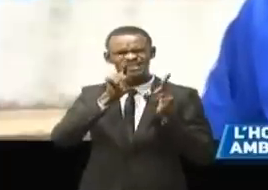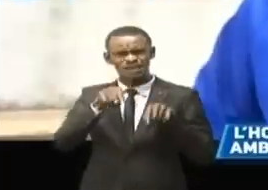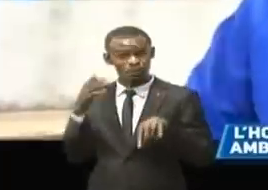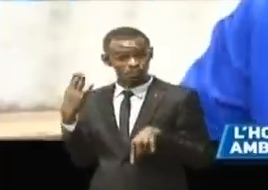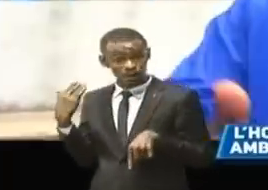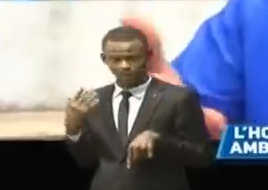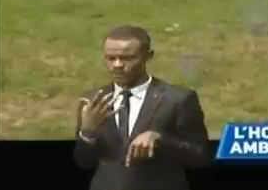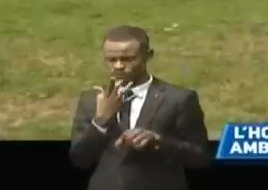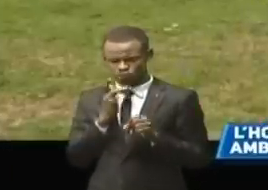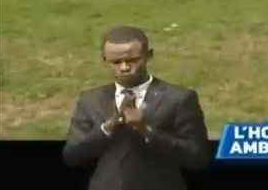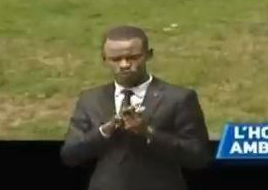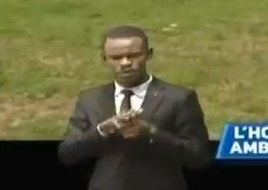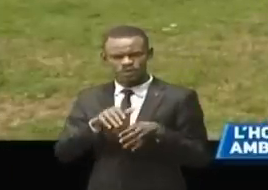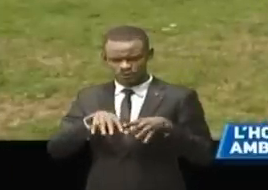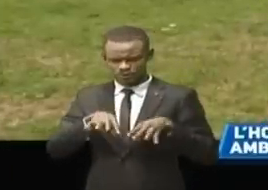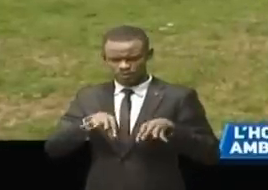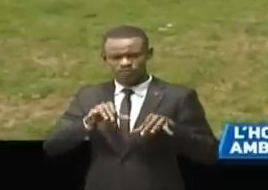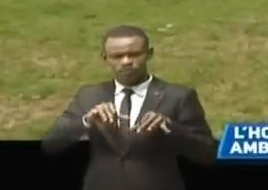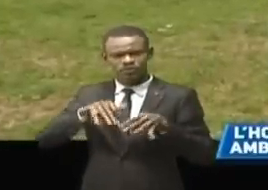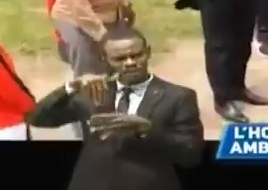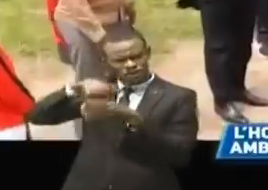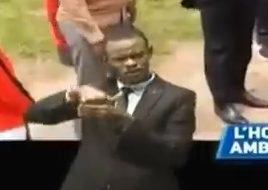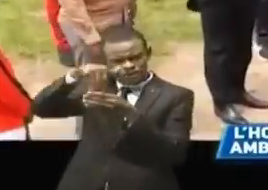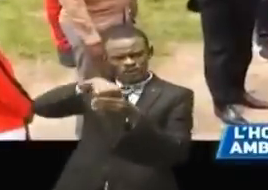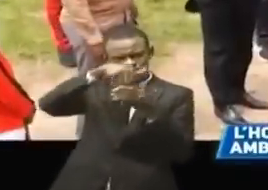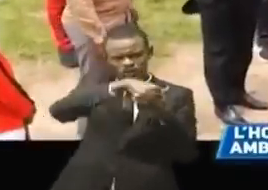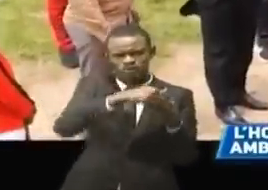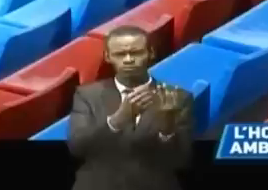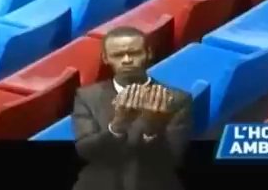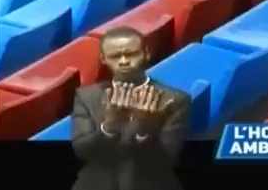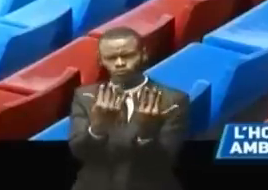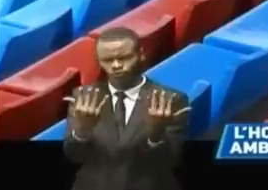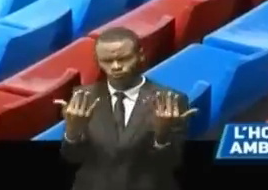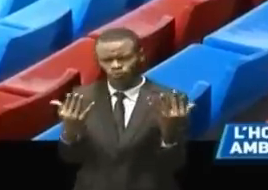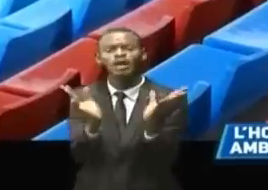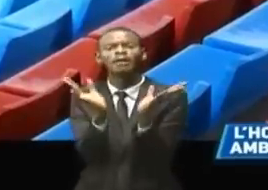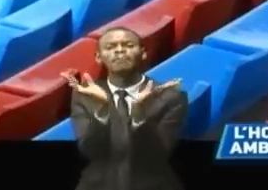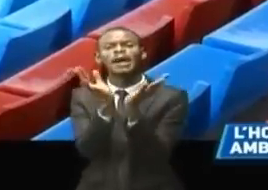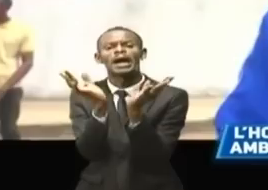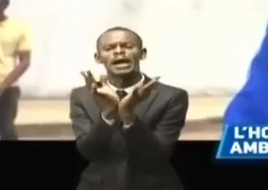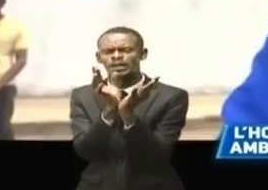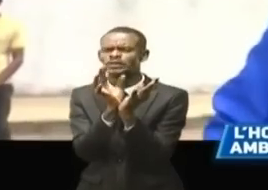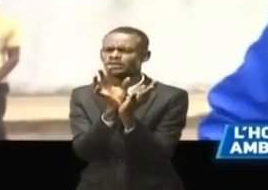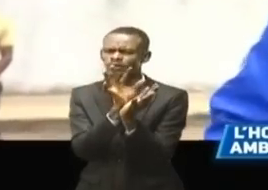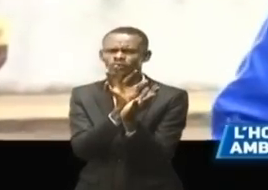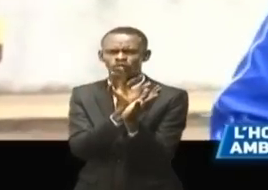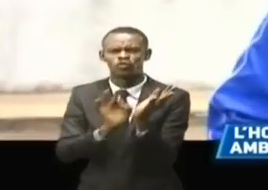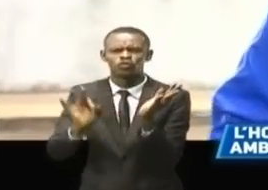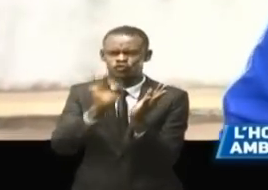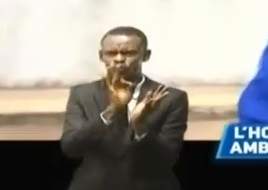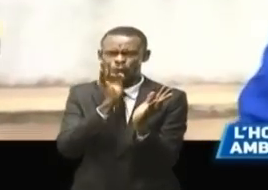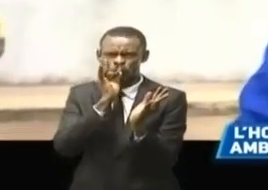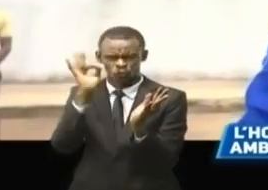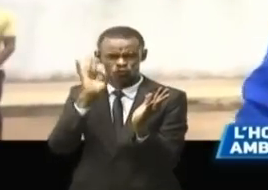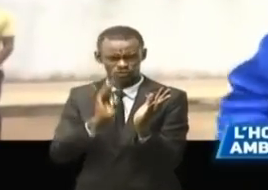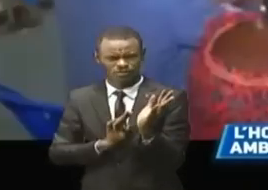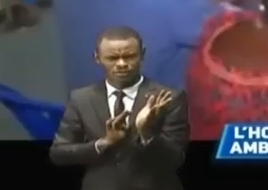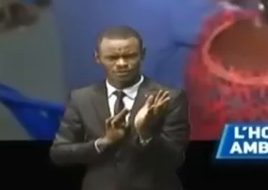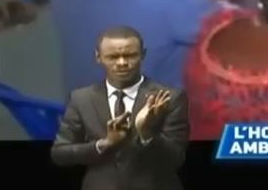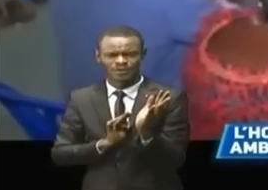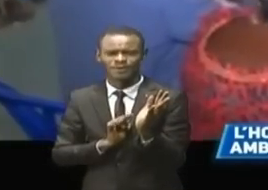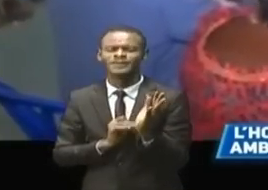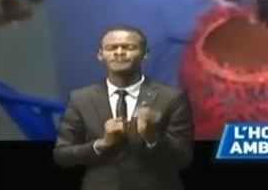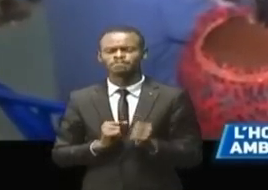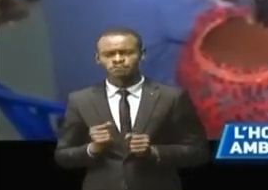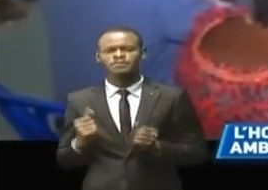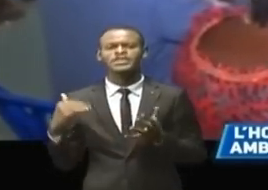la fin de l'année, on aura une belle pelouse, puis un stade modernisé totalement. Je crois que c'est une bonne chose. Et puis après, on va regarder ailleurs. Cela